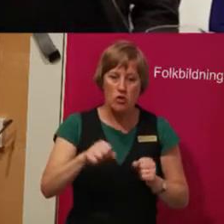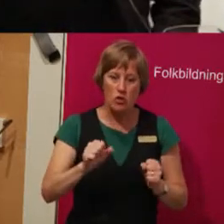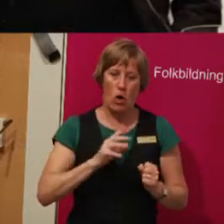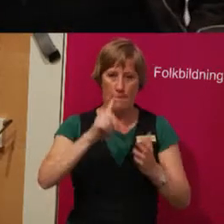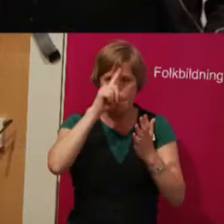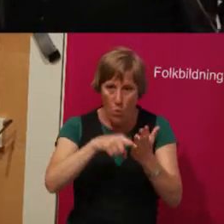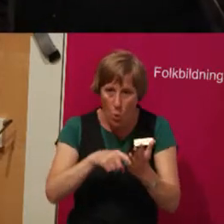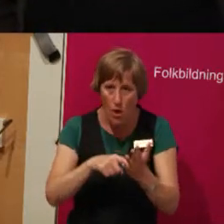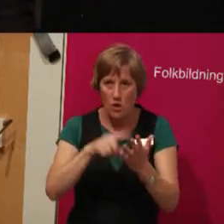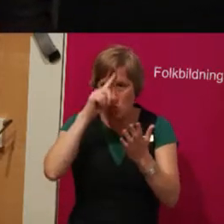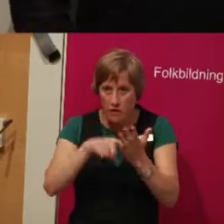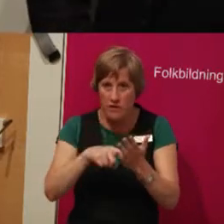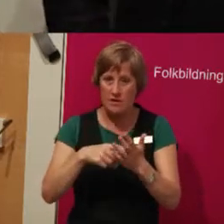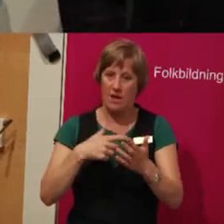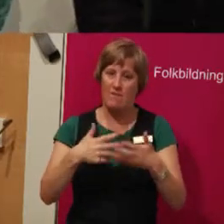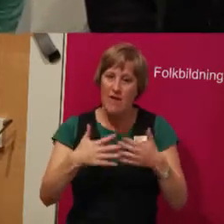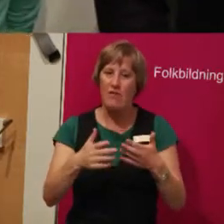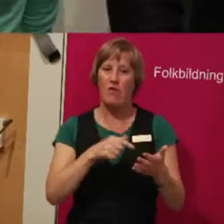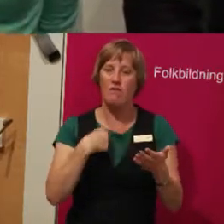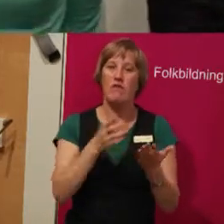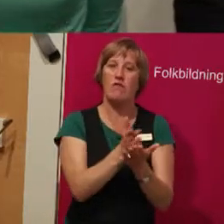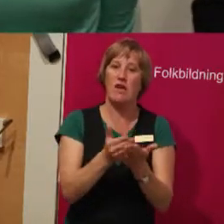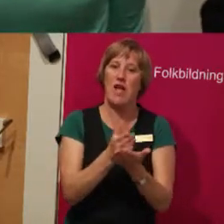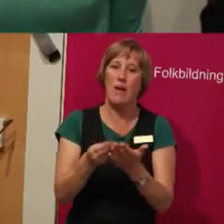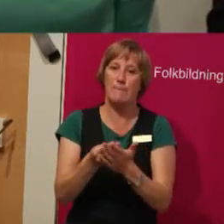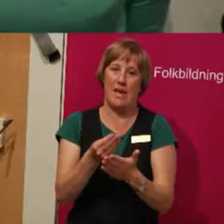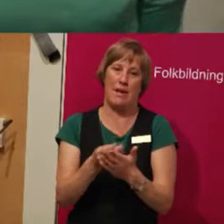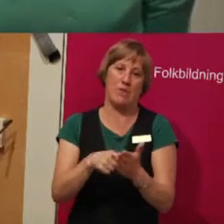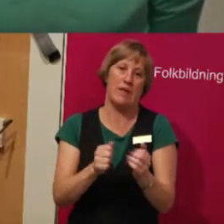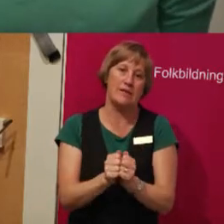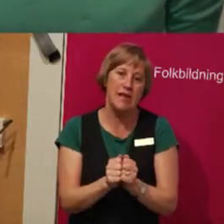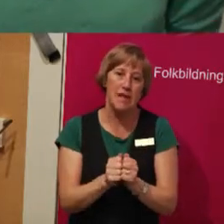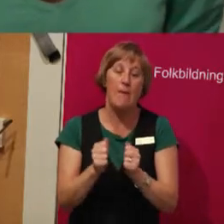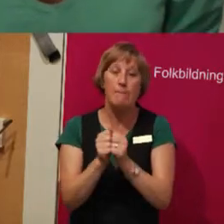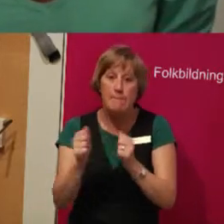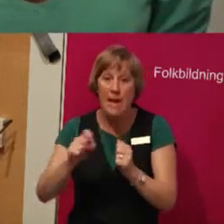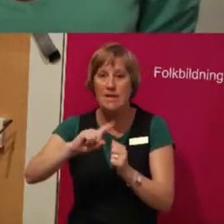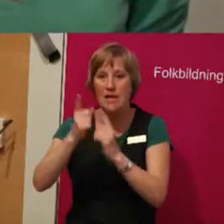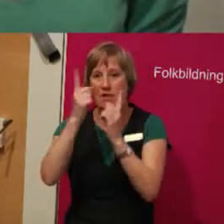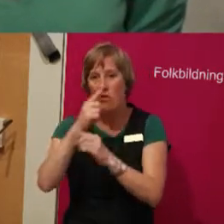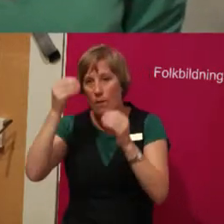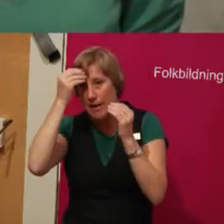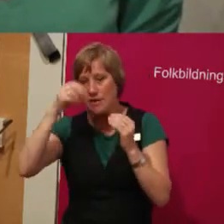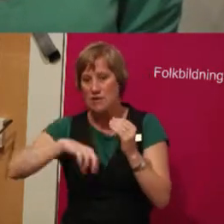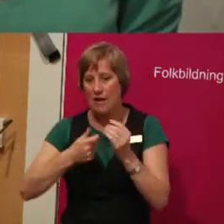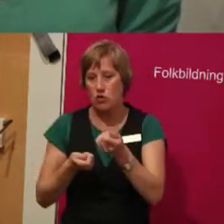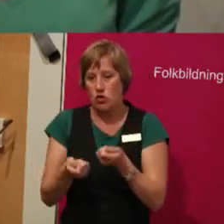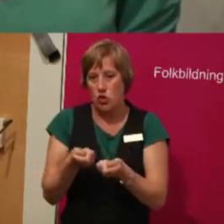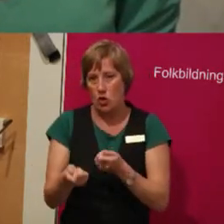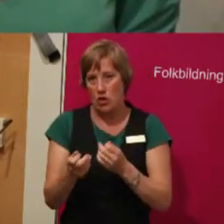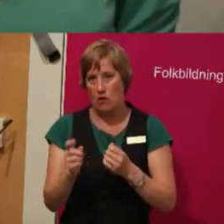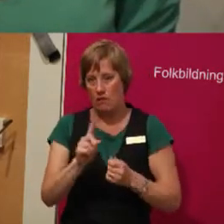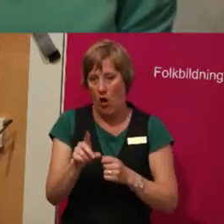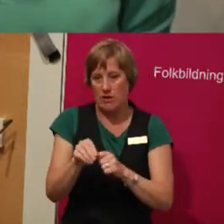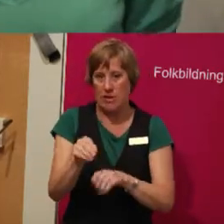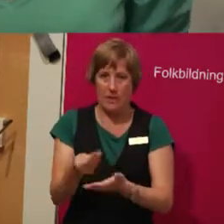man fördelar de här resurserna till folkbildningen. Men det är folkbildningen själva som ska styra vad det är man vill göra.